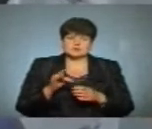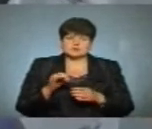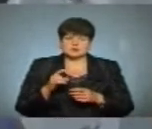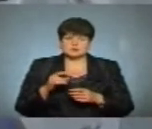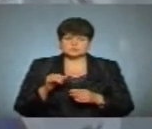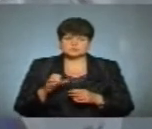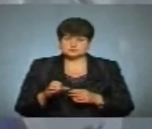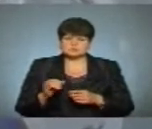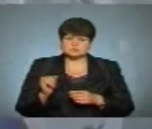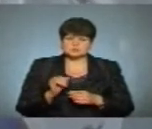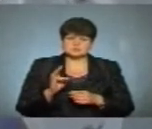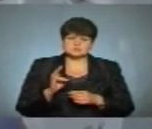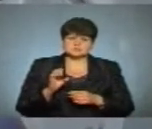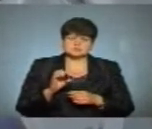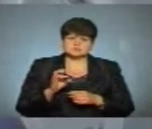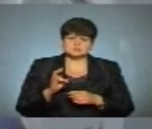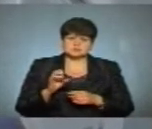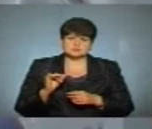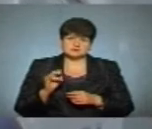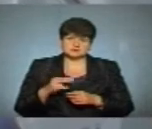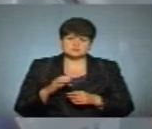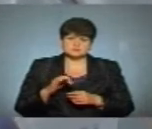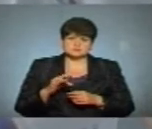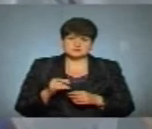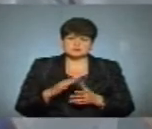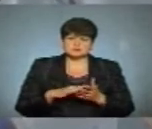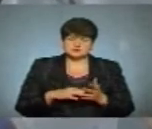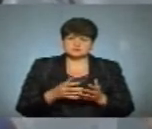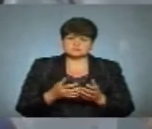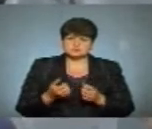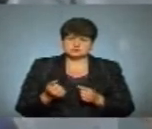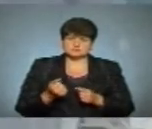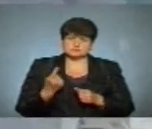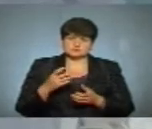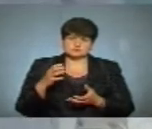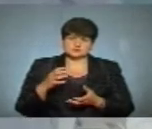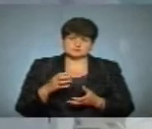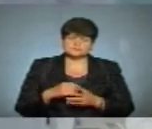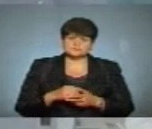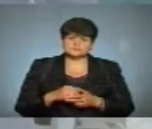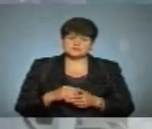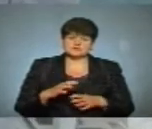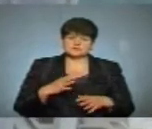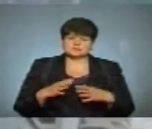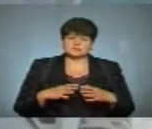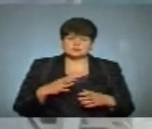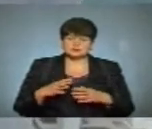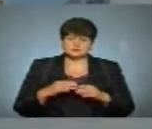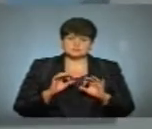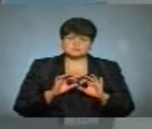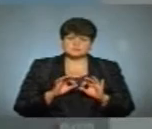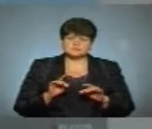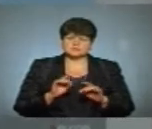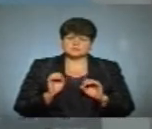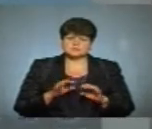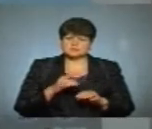на СНІД, сифіліз, гепатит Б і С. А далі йде забір в один мішок. Тренер Олексій Нижегородов розповів, що